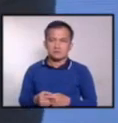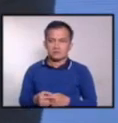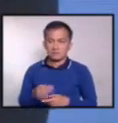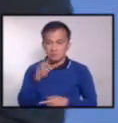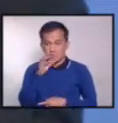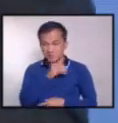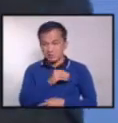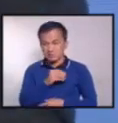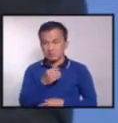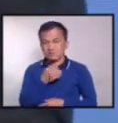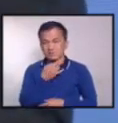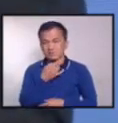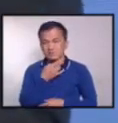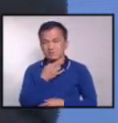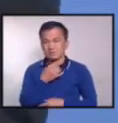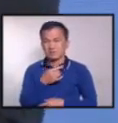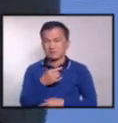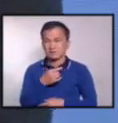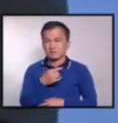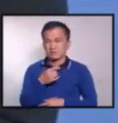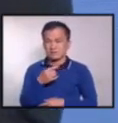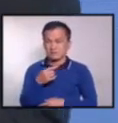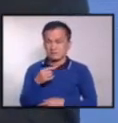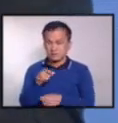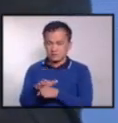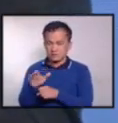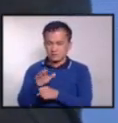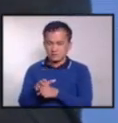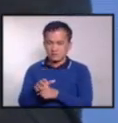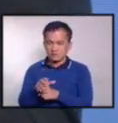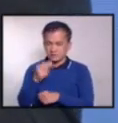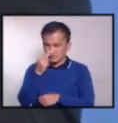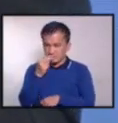pambabastos, doon sa mga rape joke,